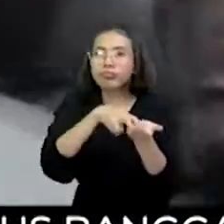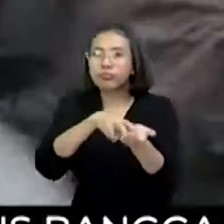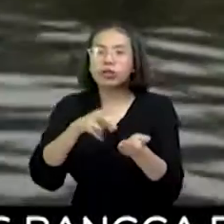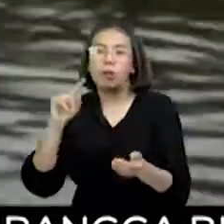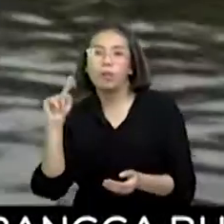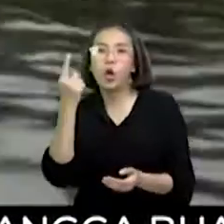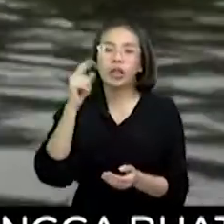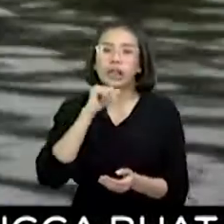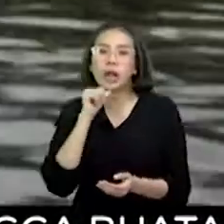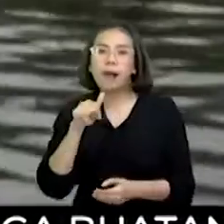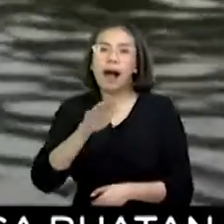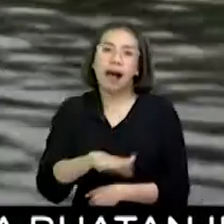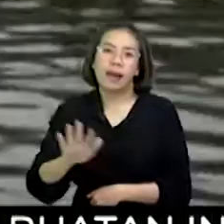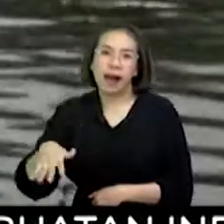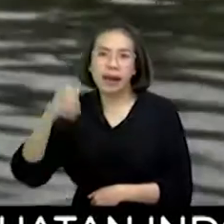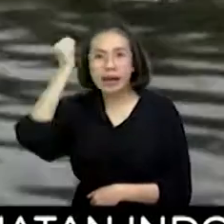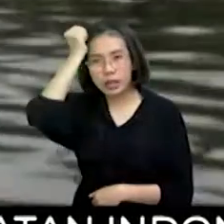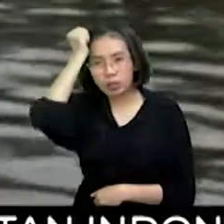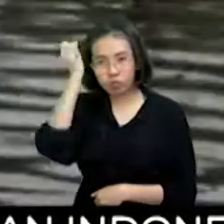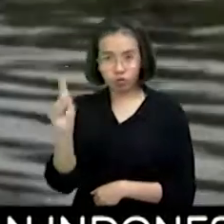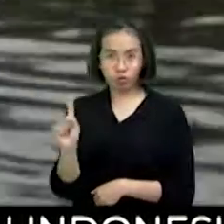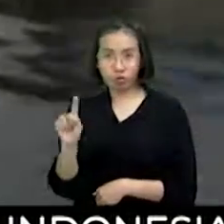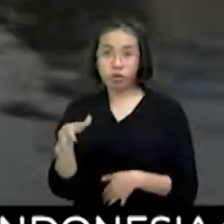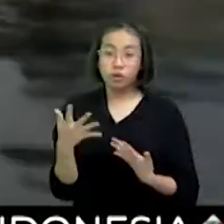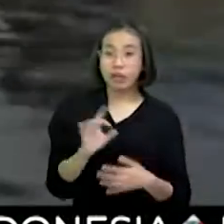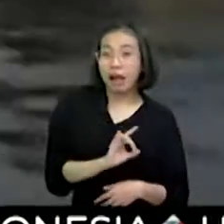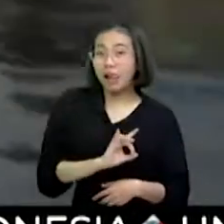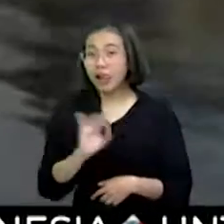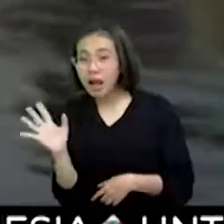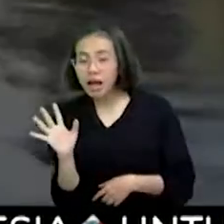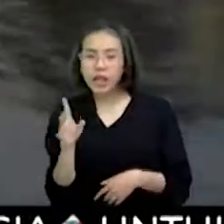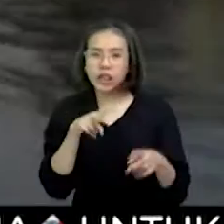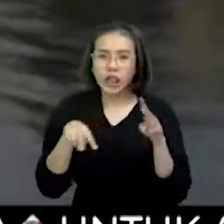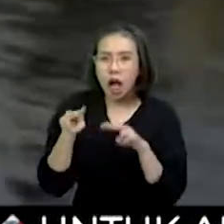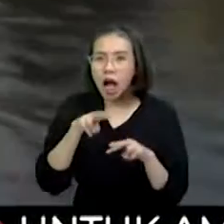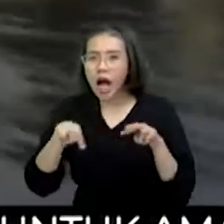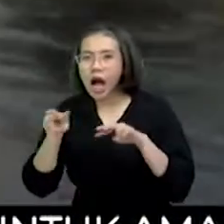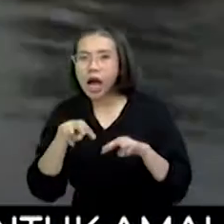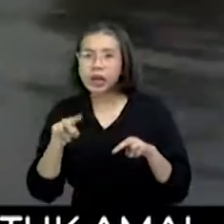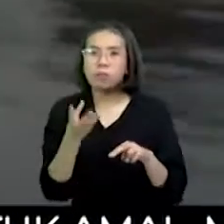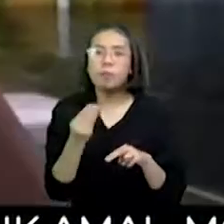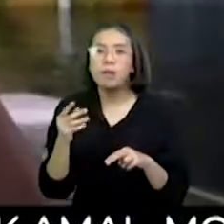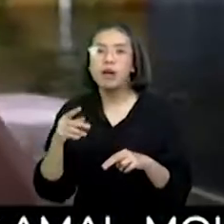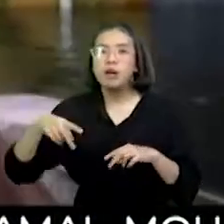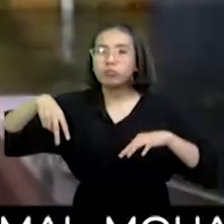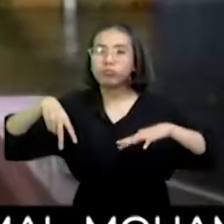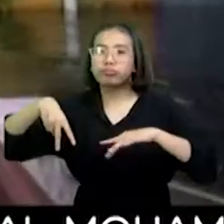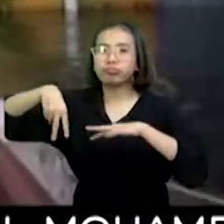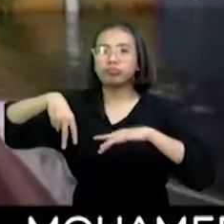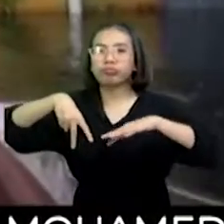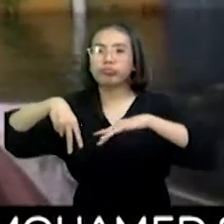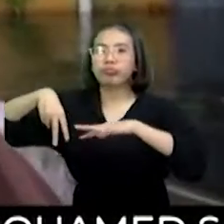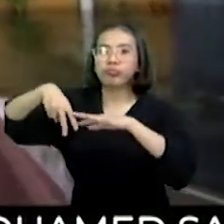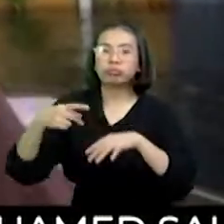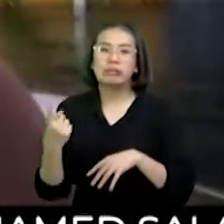menjadi prioritas evakuasi. Sementara sebagian warga lainnya terpaksa menyusuri banjir untuk mengungsi. Agak berkurang, Pak. Agak